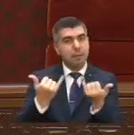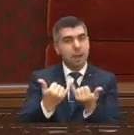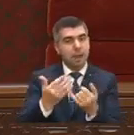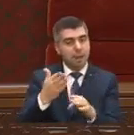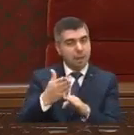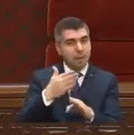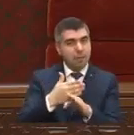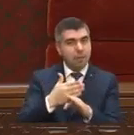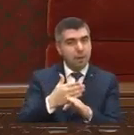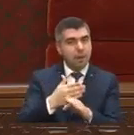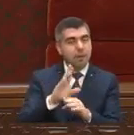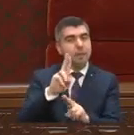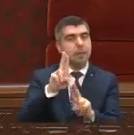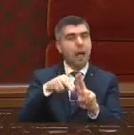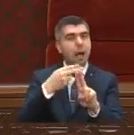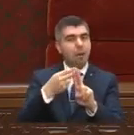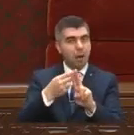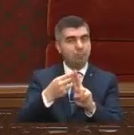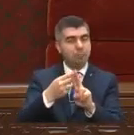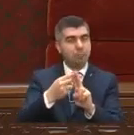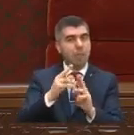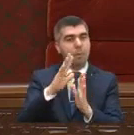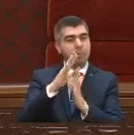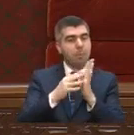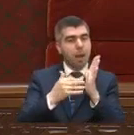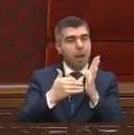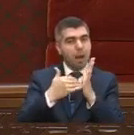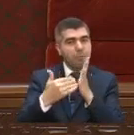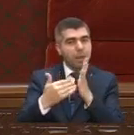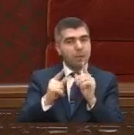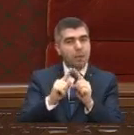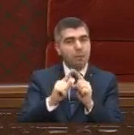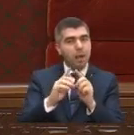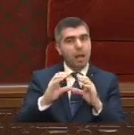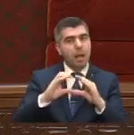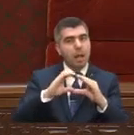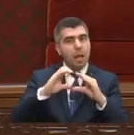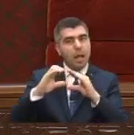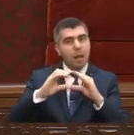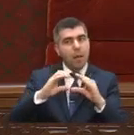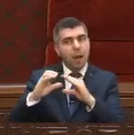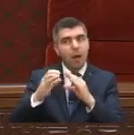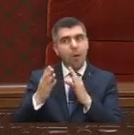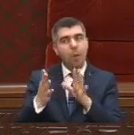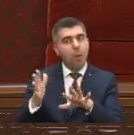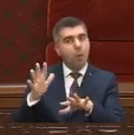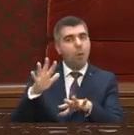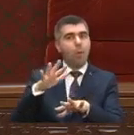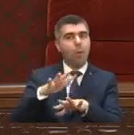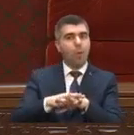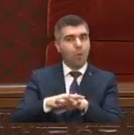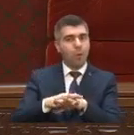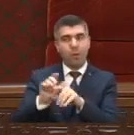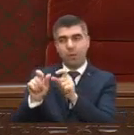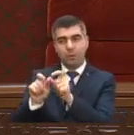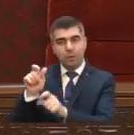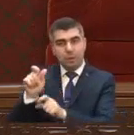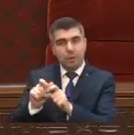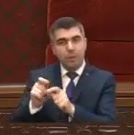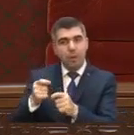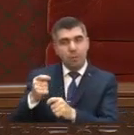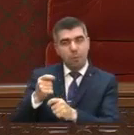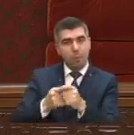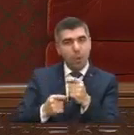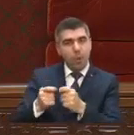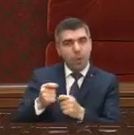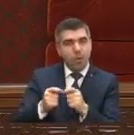في الجواب ديالي أن عقد البرنامج اليوم هو على طاولة الحوار، وهذا العقد البرنامج مع المهنيين سواء كانوا ديال نقل البضائع اللي كان معهم